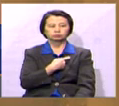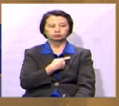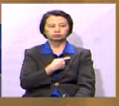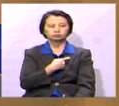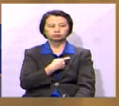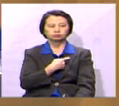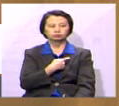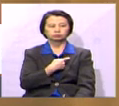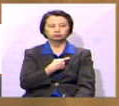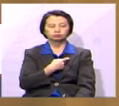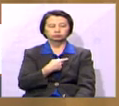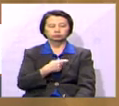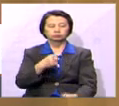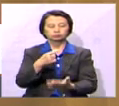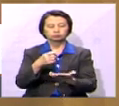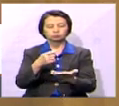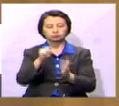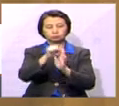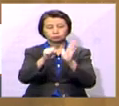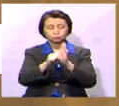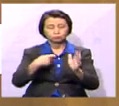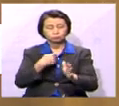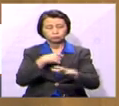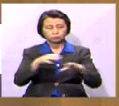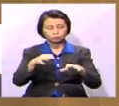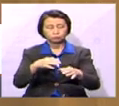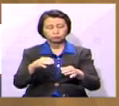prinsip kerjasama yang kita tunjukkan di kalangan tuan-tuan dan puan-puan,